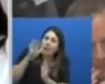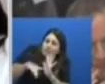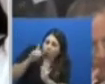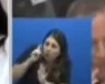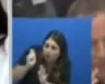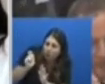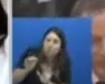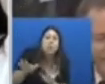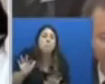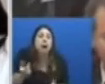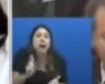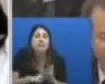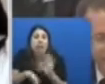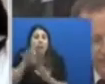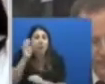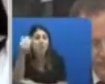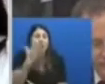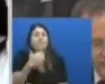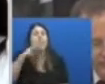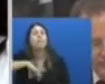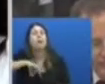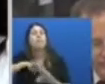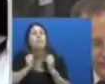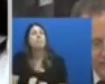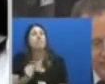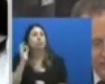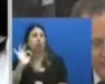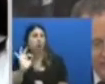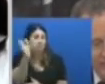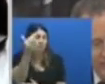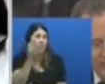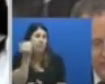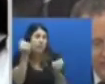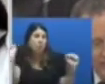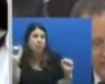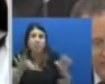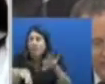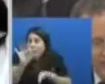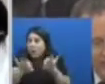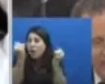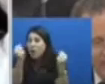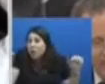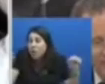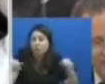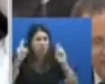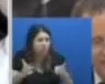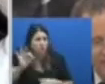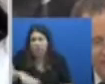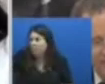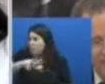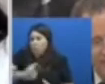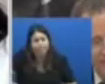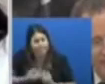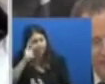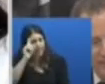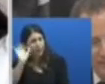חע תזכרו תמיד לזכור שאתם בני אדם ו טעות פטלית אחת שלו והטעות הנוספת שהוא ניסה לקבוע במעמד הכנסת על